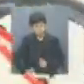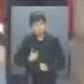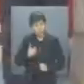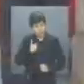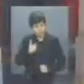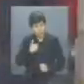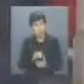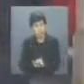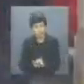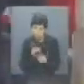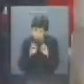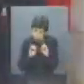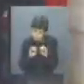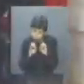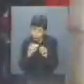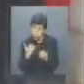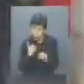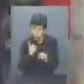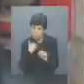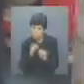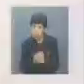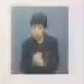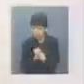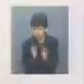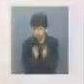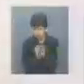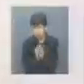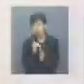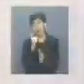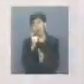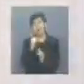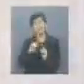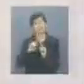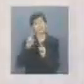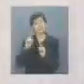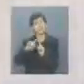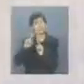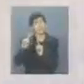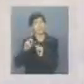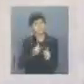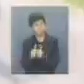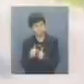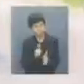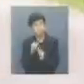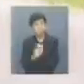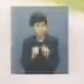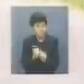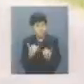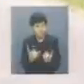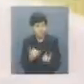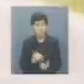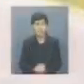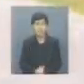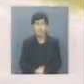นามโนกับปฏิภาณการคนซื่อทำคะแนนรวมนำเป็นอันดับที่1และ2ในรายการ Kings Cup ปีนี้ค่ะ